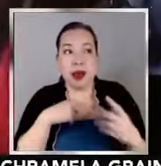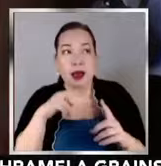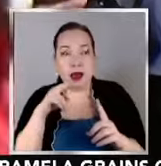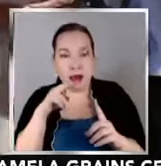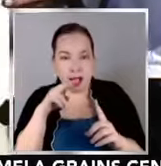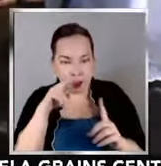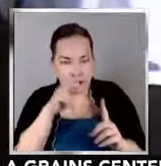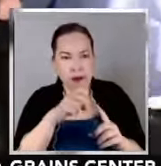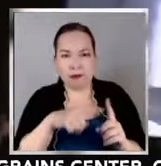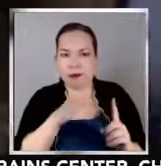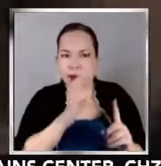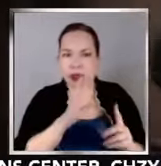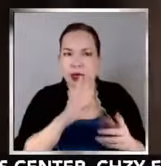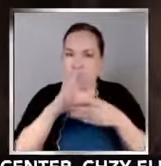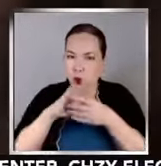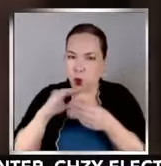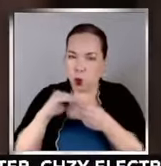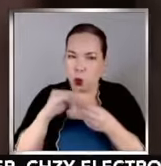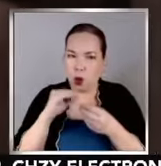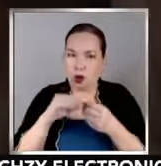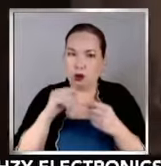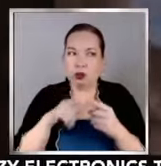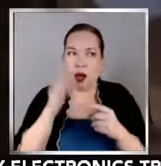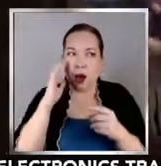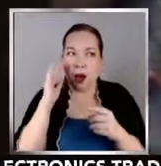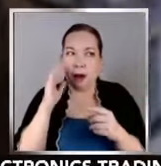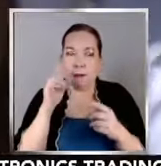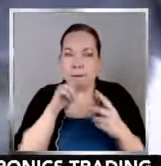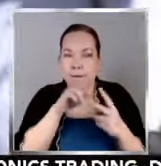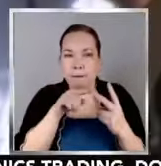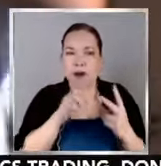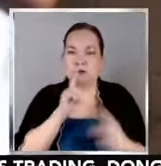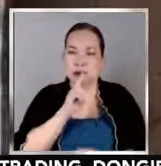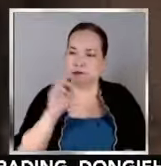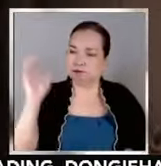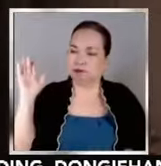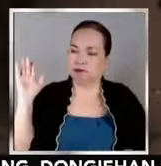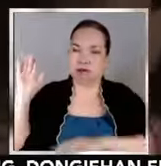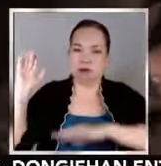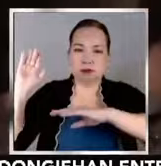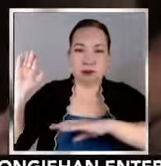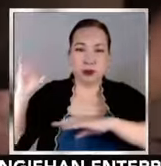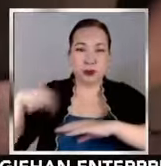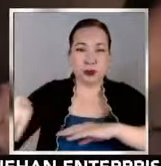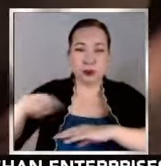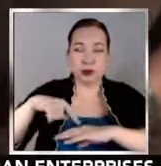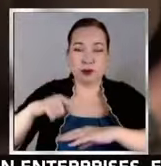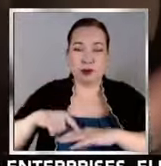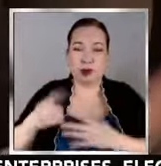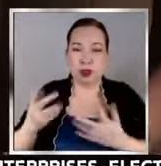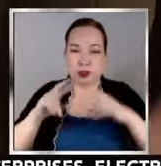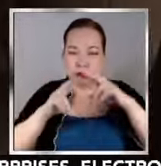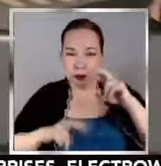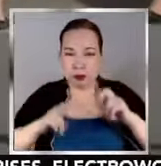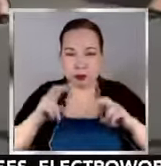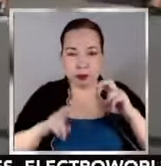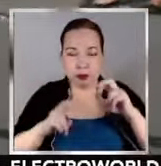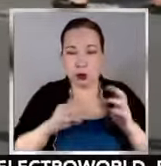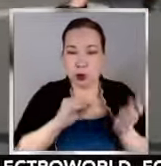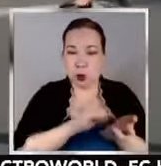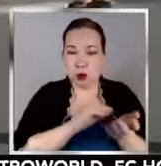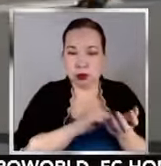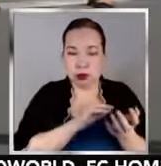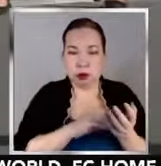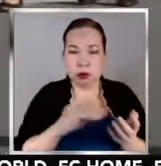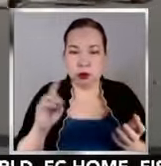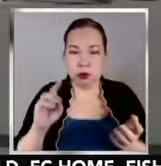kanyang recount at ang kanyang pag-testify doon sa ating forensic examination na sinagawa ni Dr. Erwin